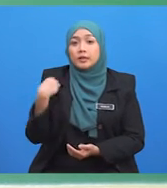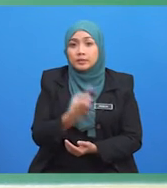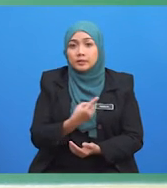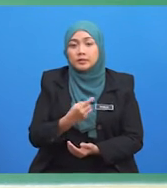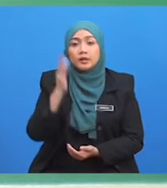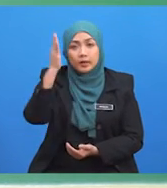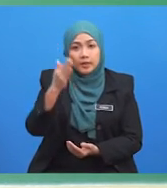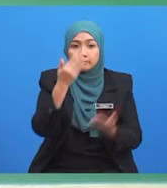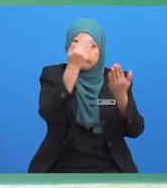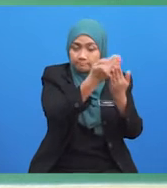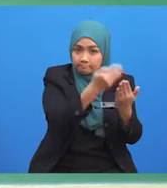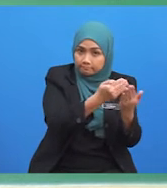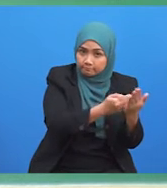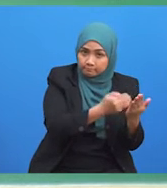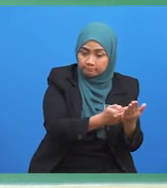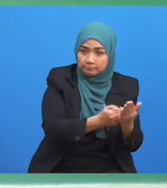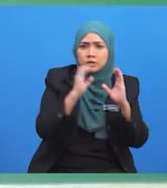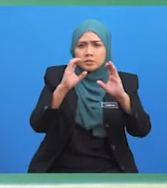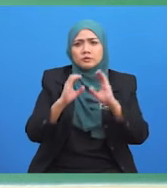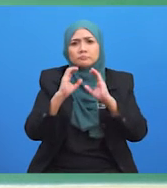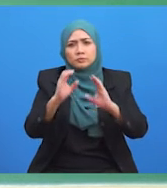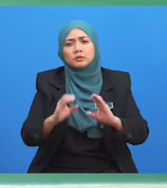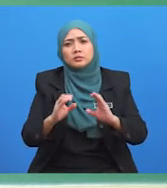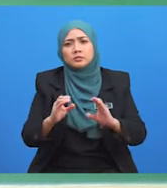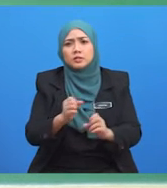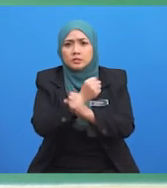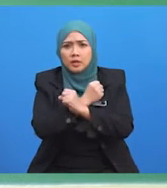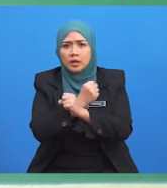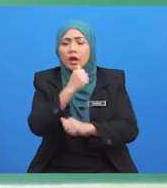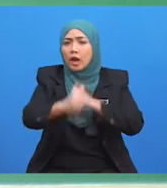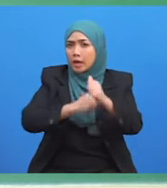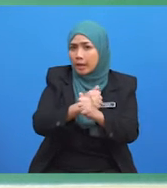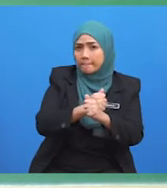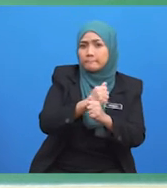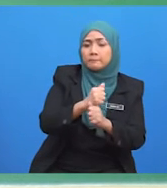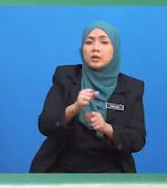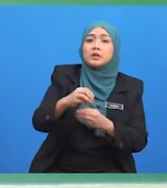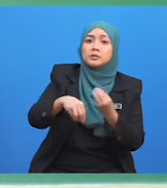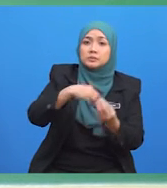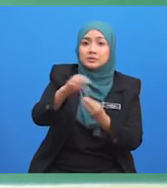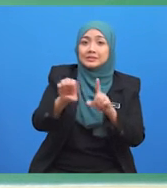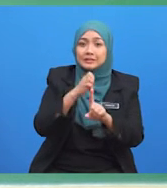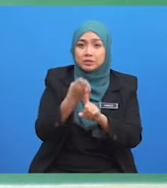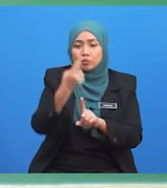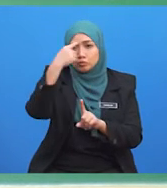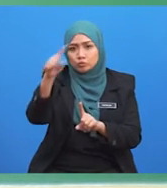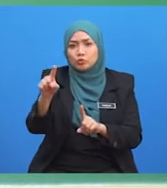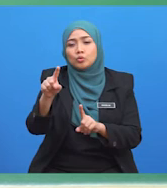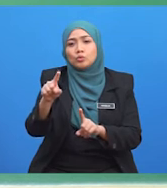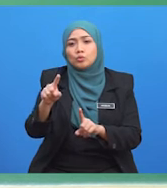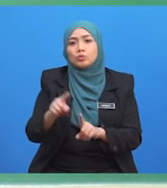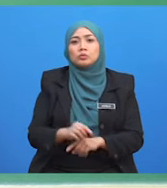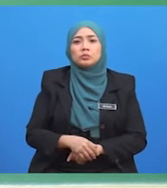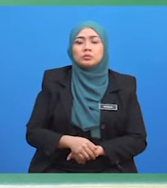cara-cara menyayangi alam sekitar yang dikongsikan oleh Encik Google. Pertama,